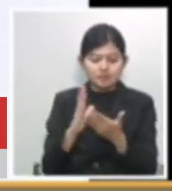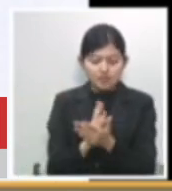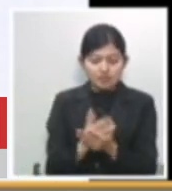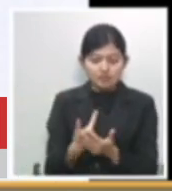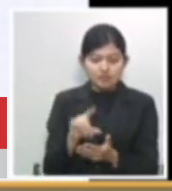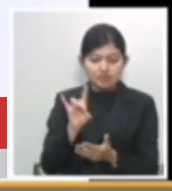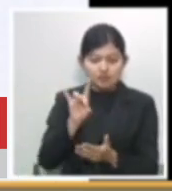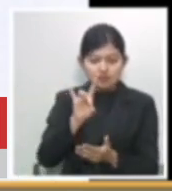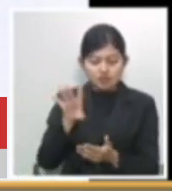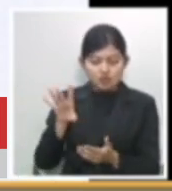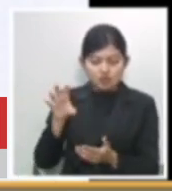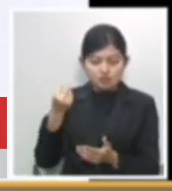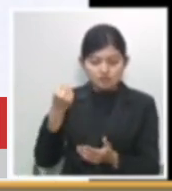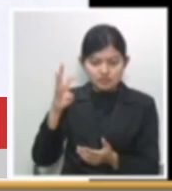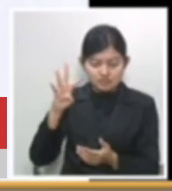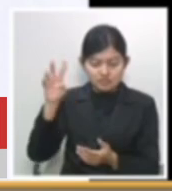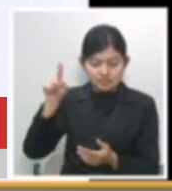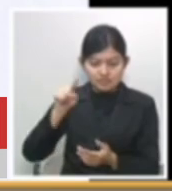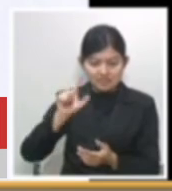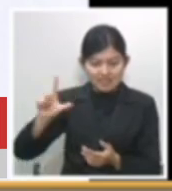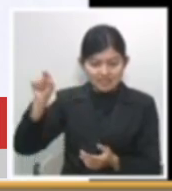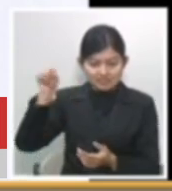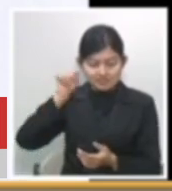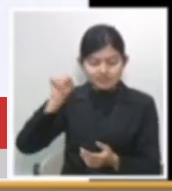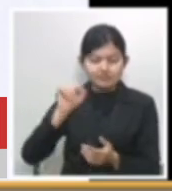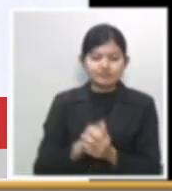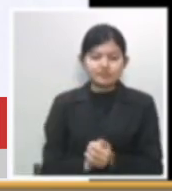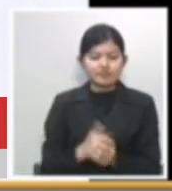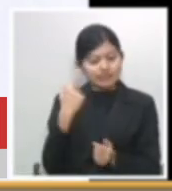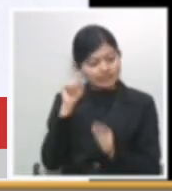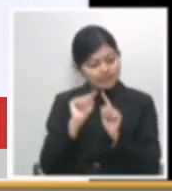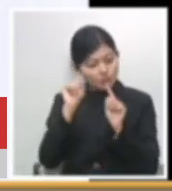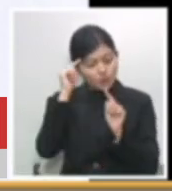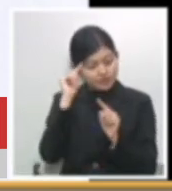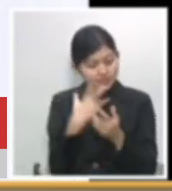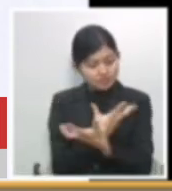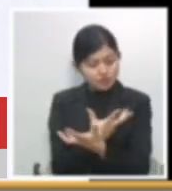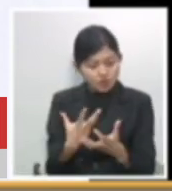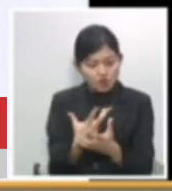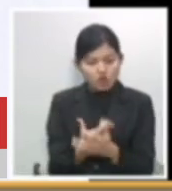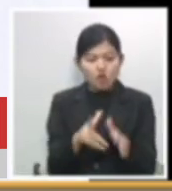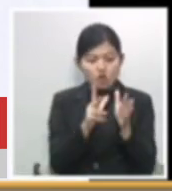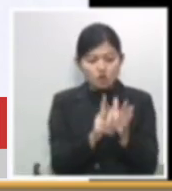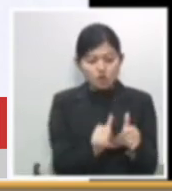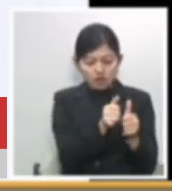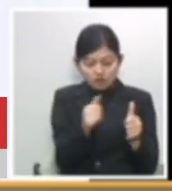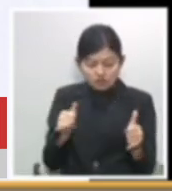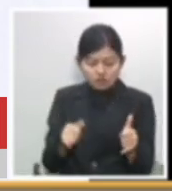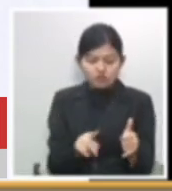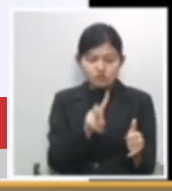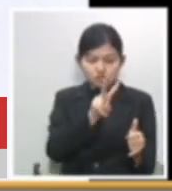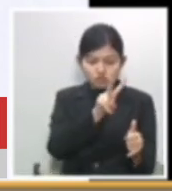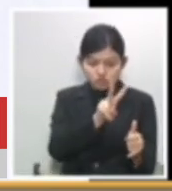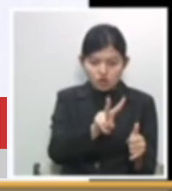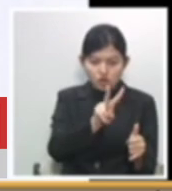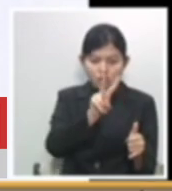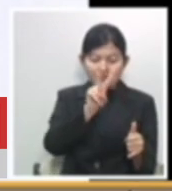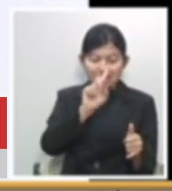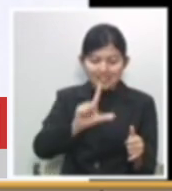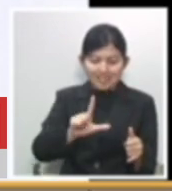านเศษแต่มาคิดเป็นค่าวัสดุการศึกษารายหัวอยู่ที่